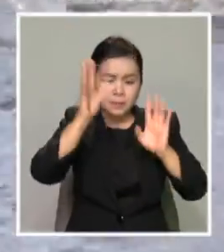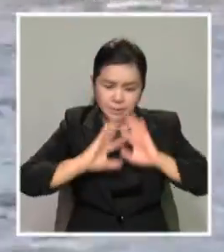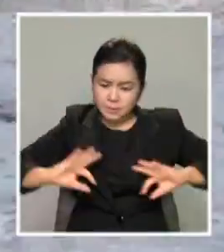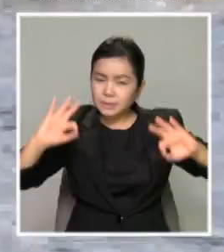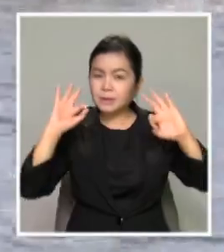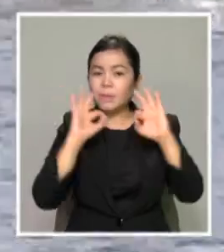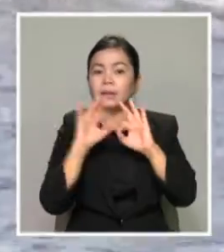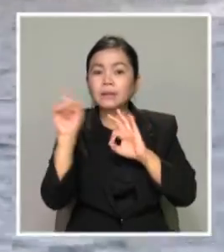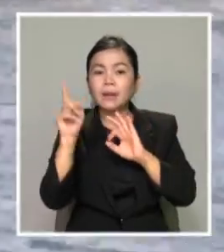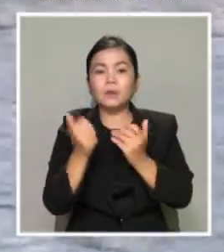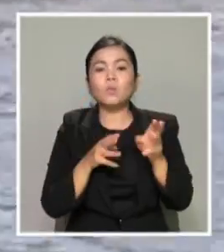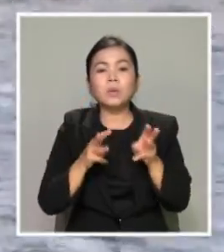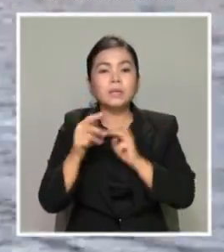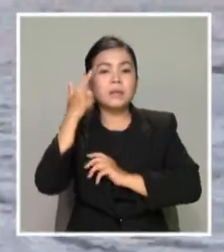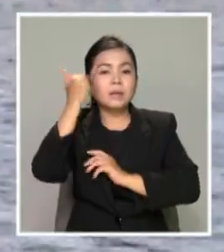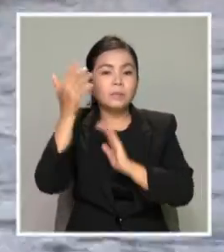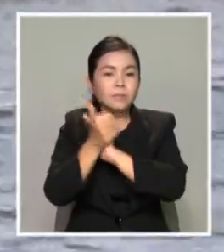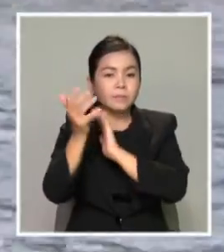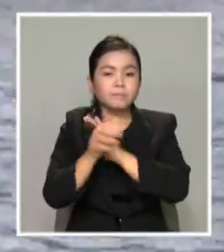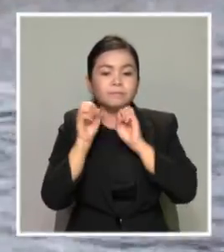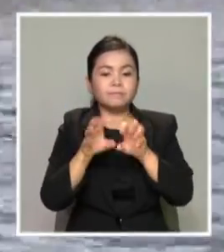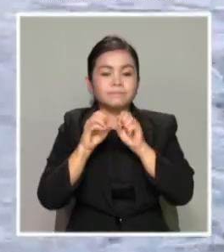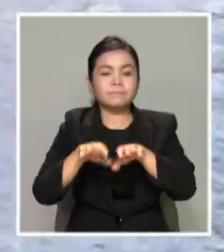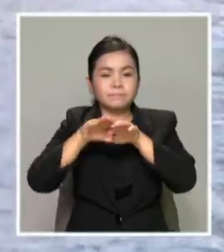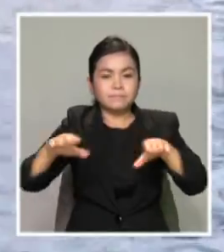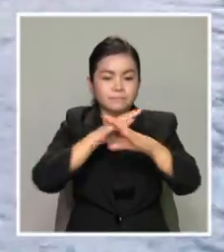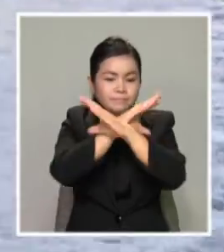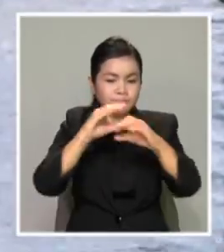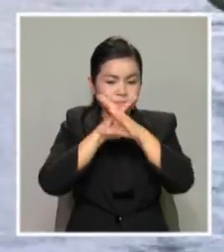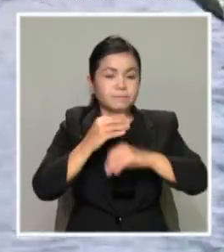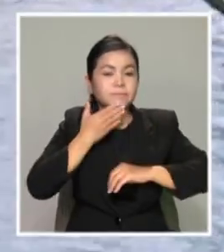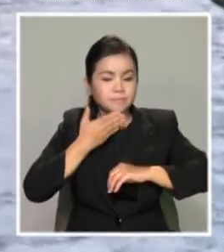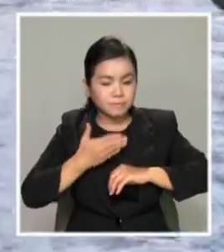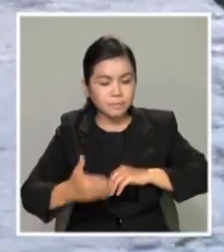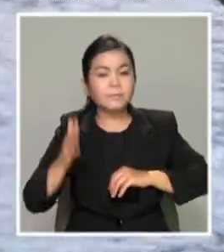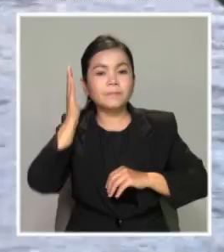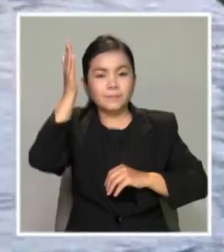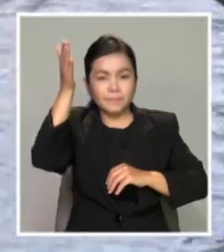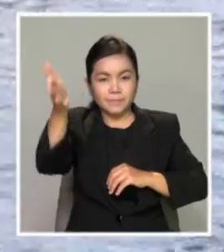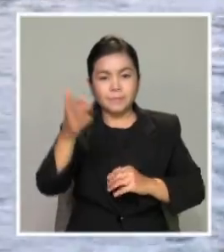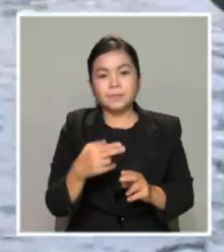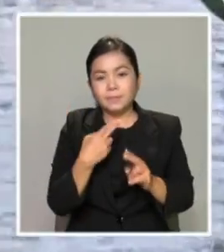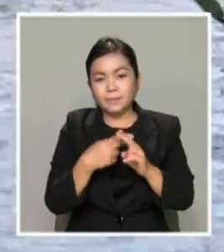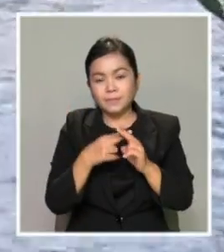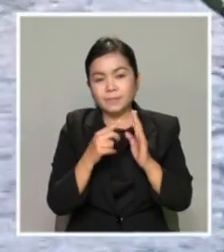สืบทอดภูมิปัญญาให้คงอยู่คู่กับอำเภอท่าแพสืบต่อไปอเนกคันธกสิ